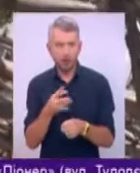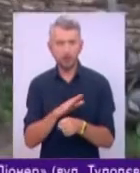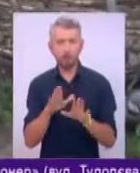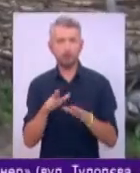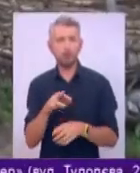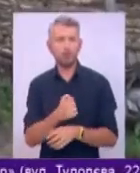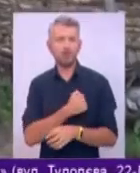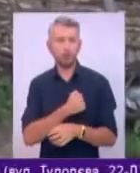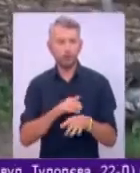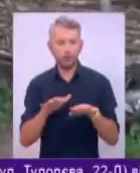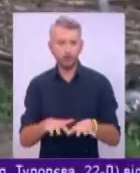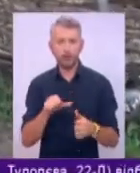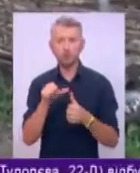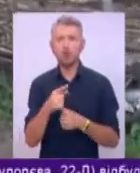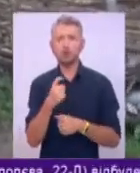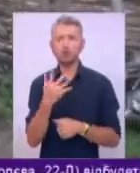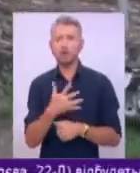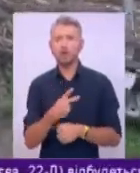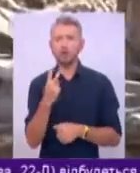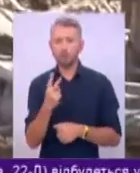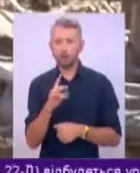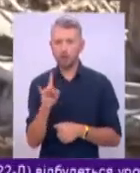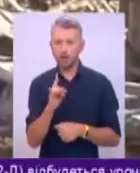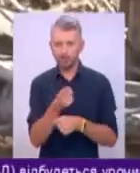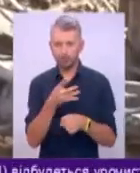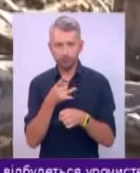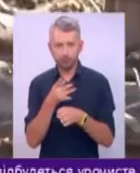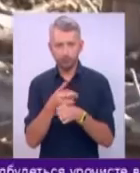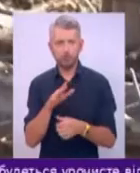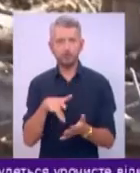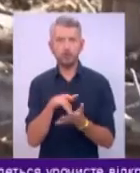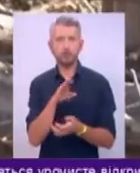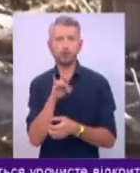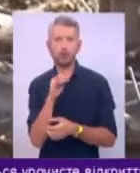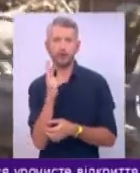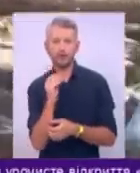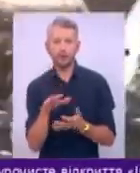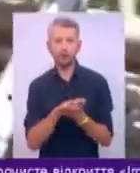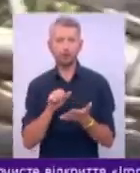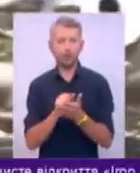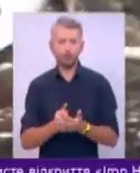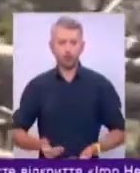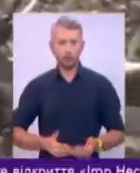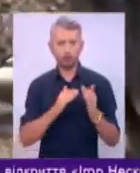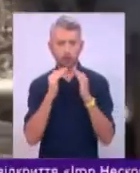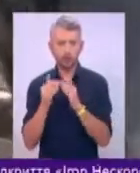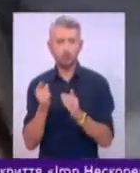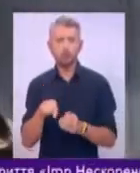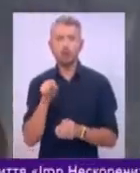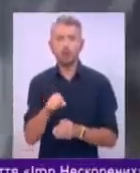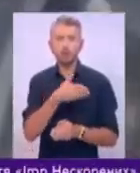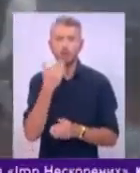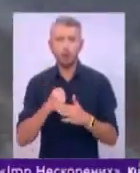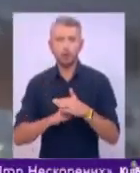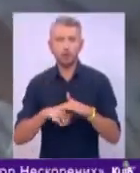лише по військових позиціях. Зокрема, 152-м калібром обстріляли Троїцьке, зруйнувавши житлові будинки, причому там немає